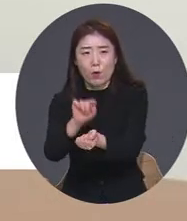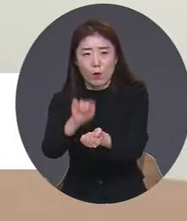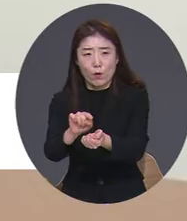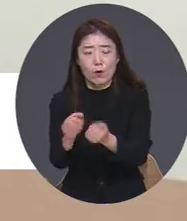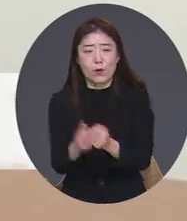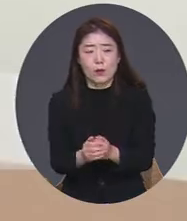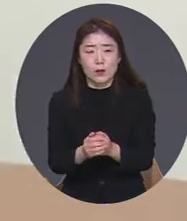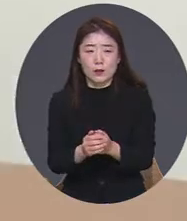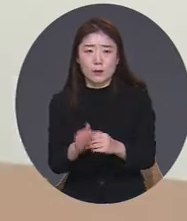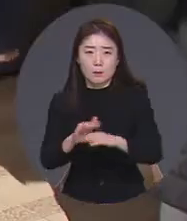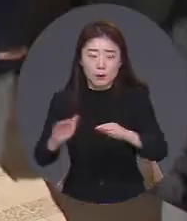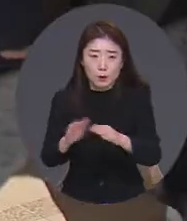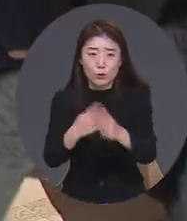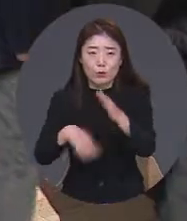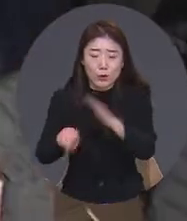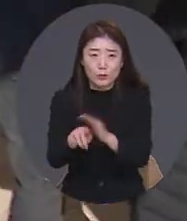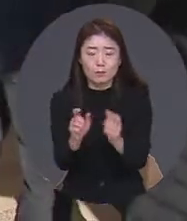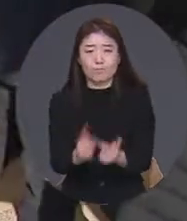강화해야 합니다.